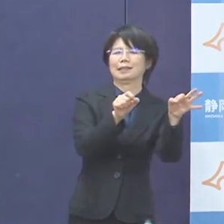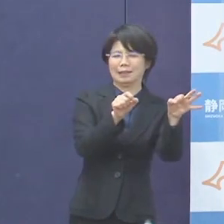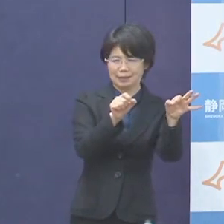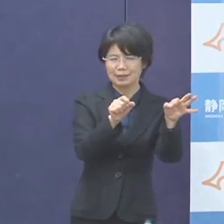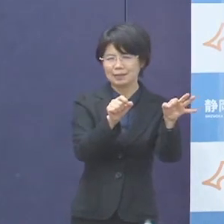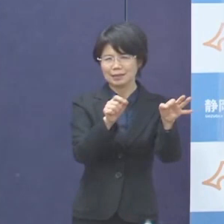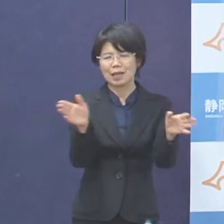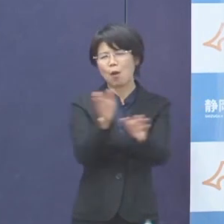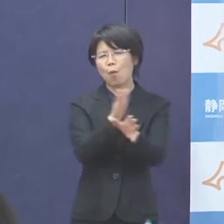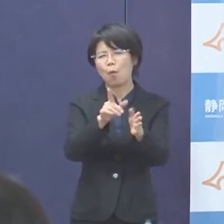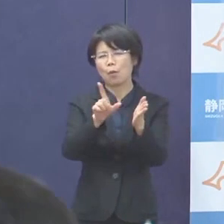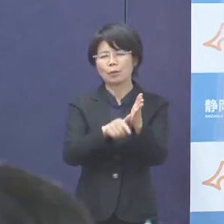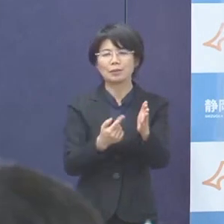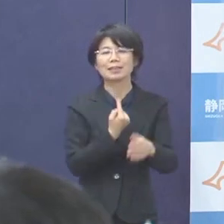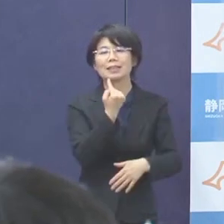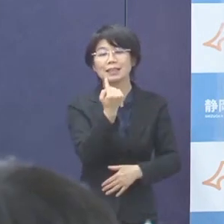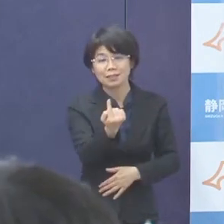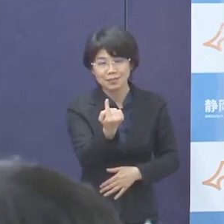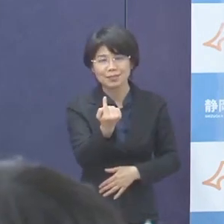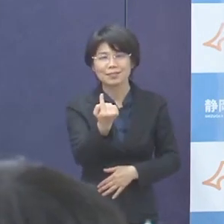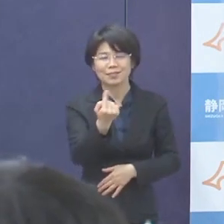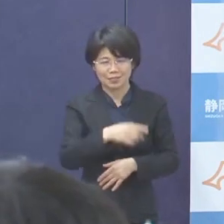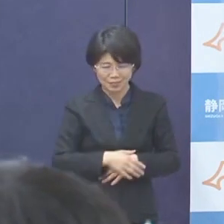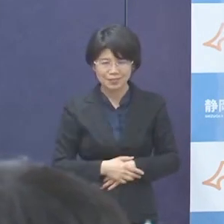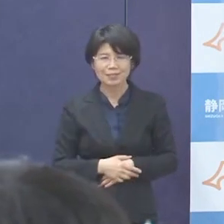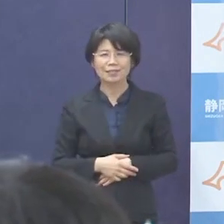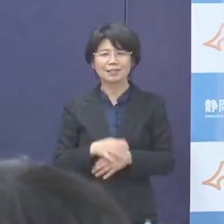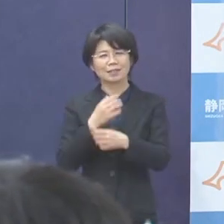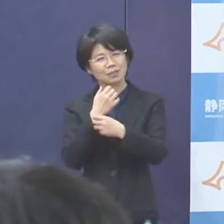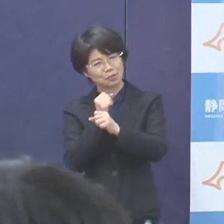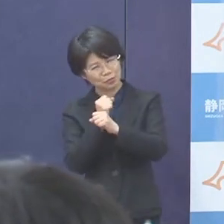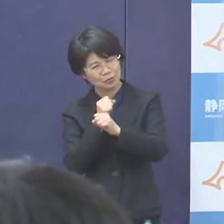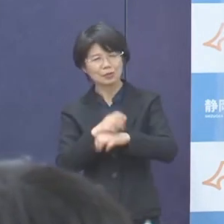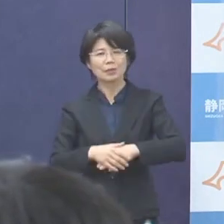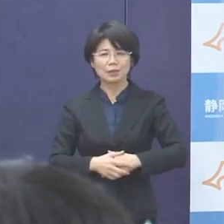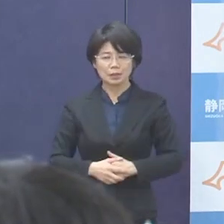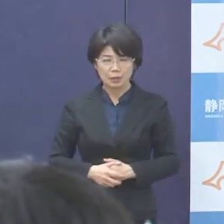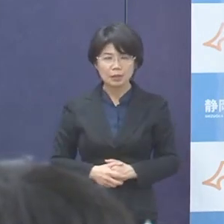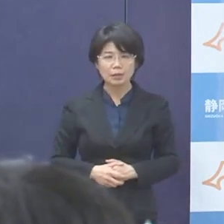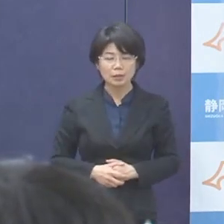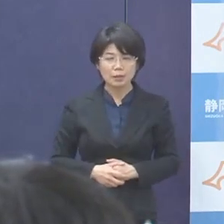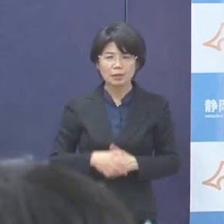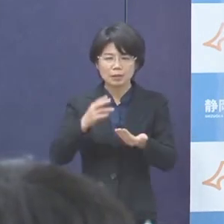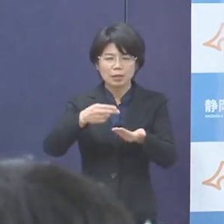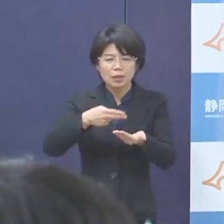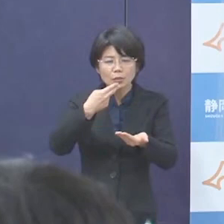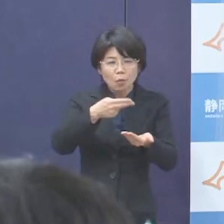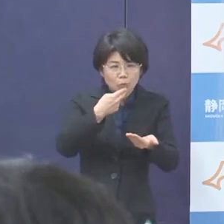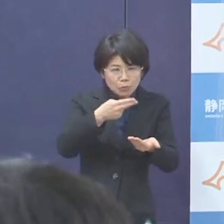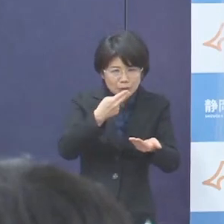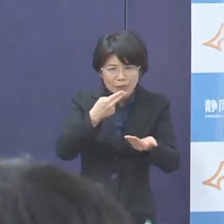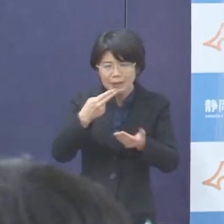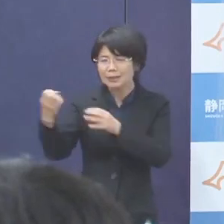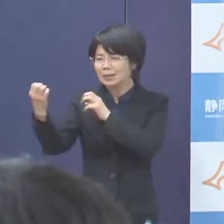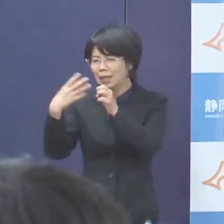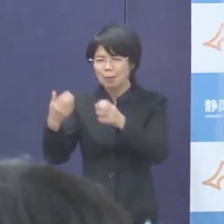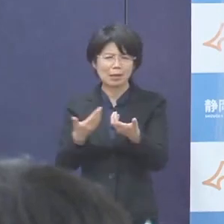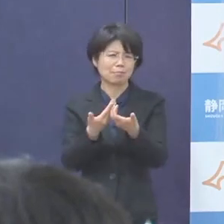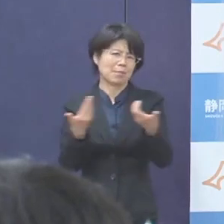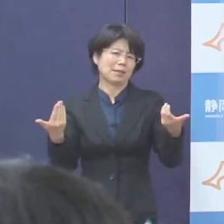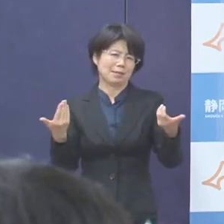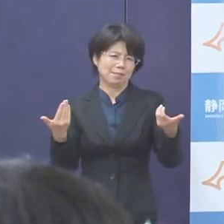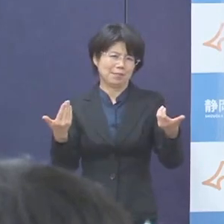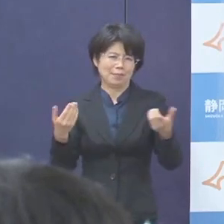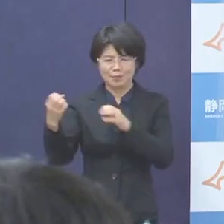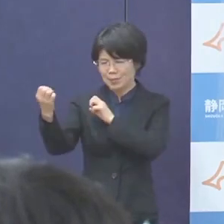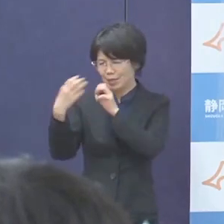たいということです。で、これまで皆様方にご協力いただいてますように、食事は黙っていただいていただきまして、会